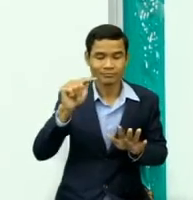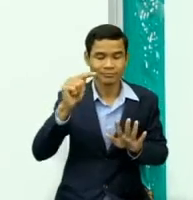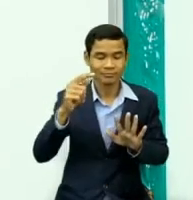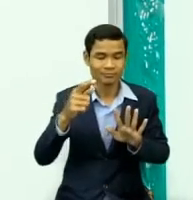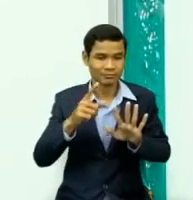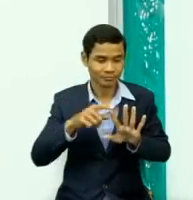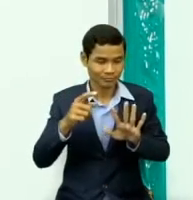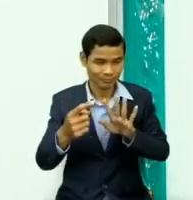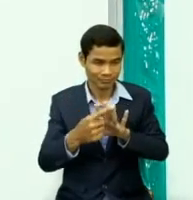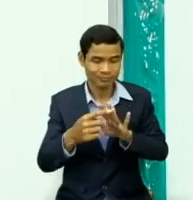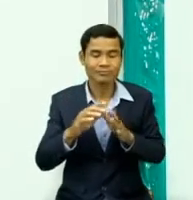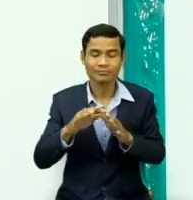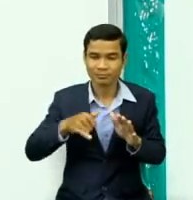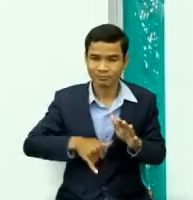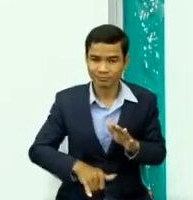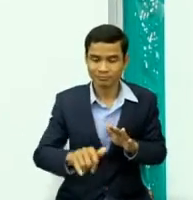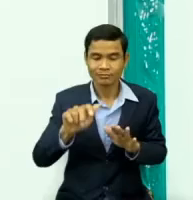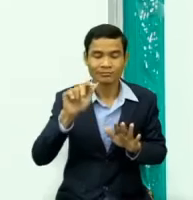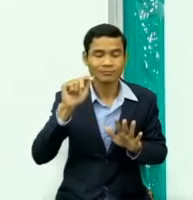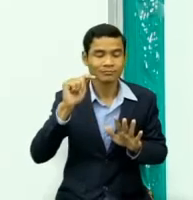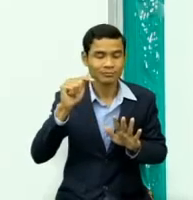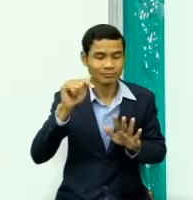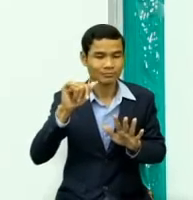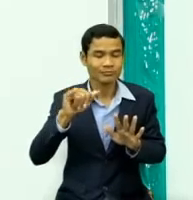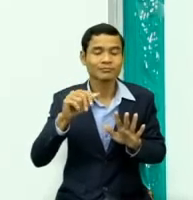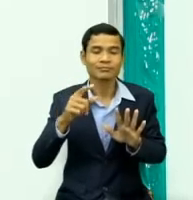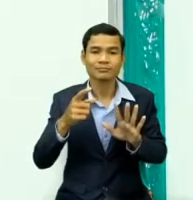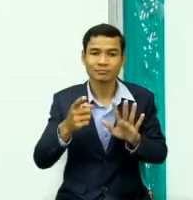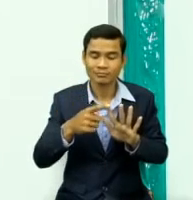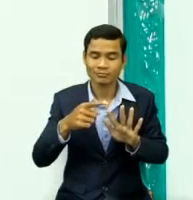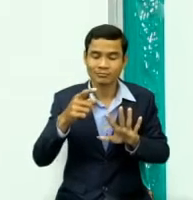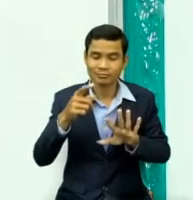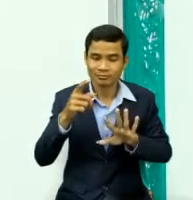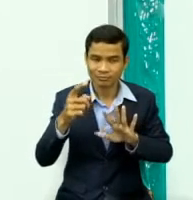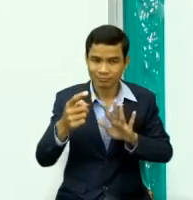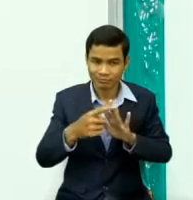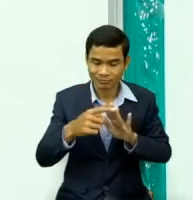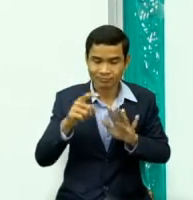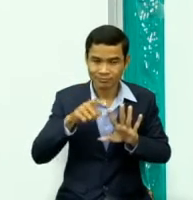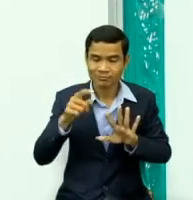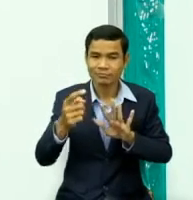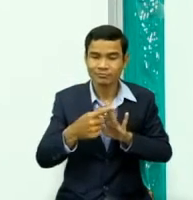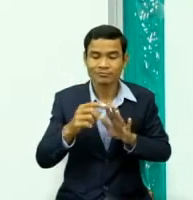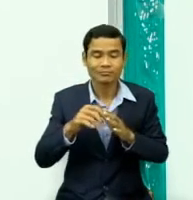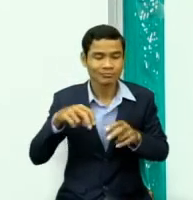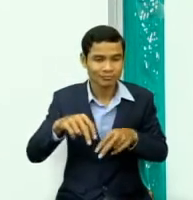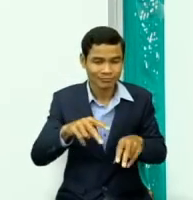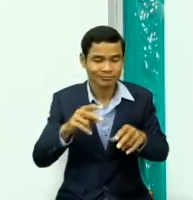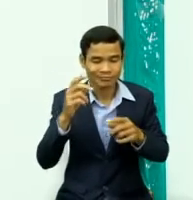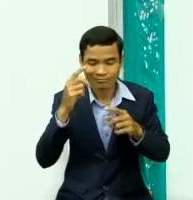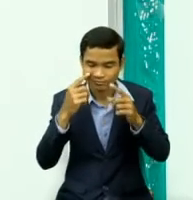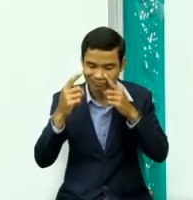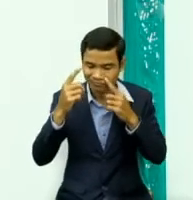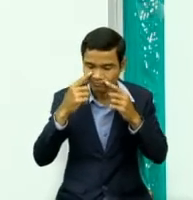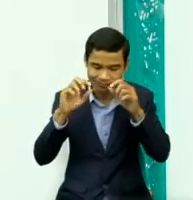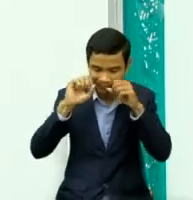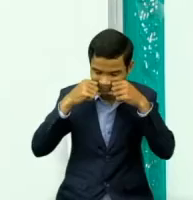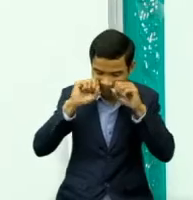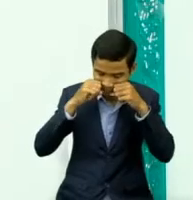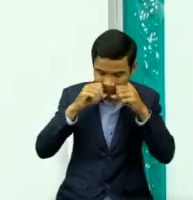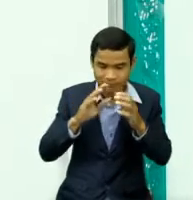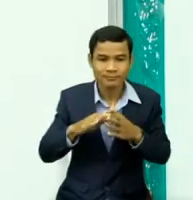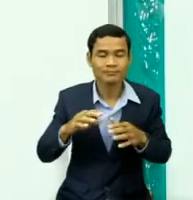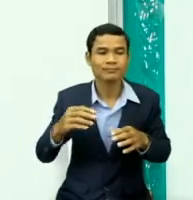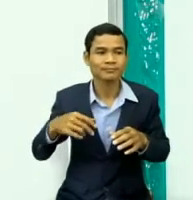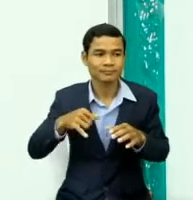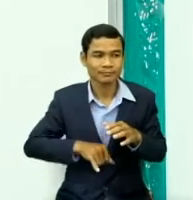chai ngô đỡ lệ lá dũng ngài ngô chai nhà bố chào